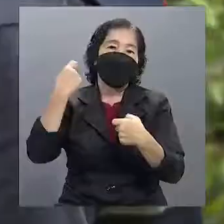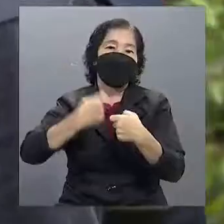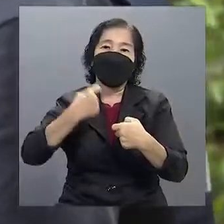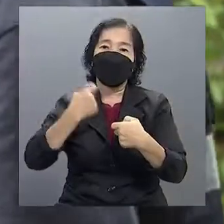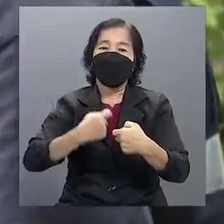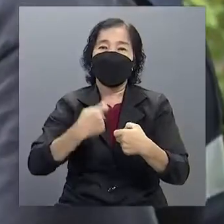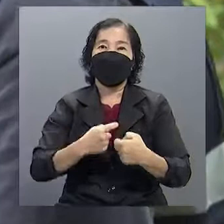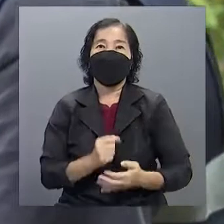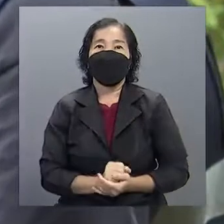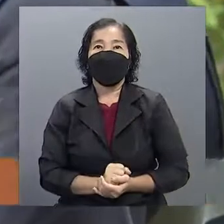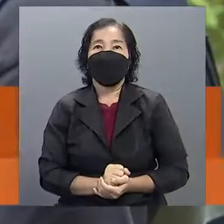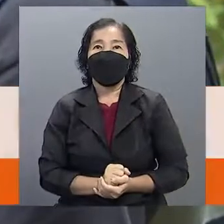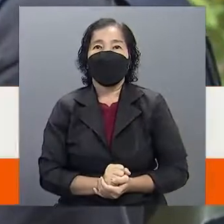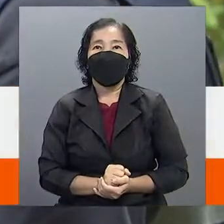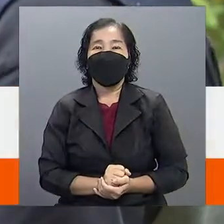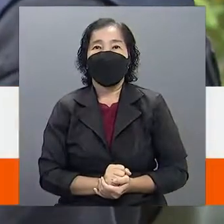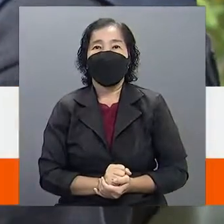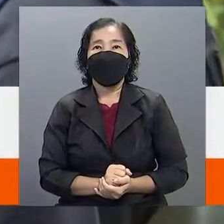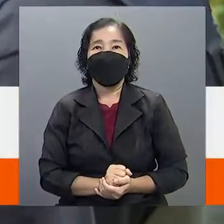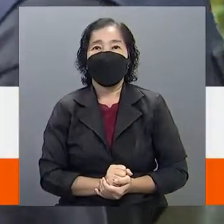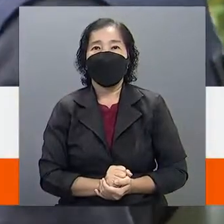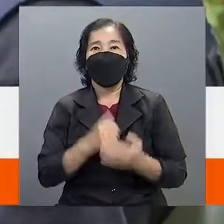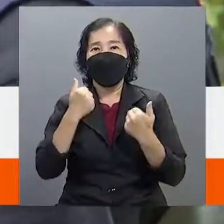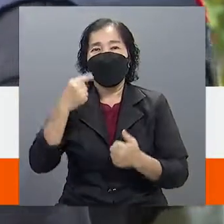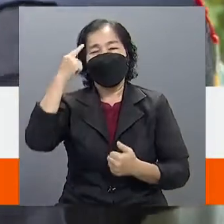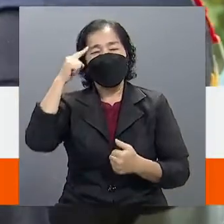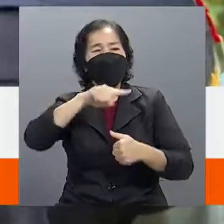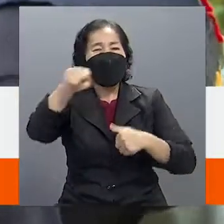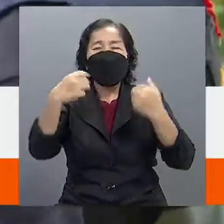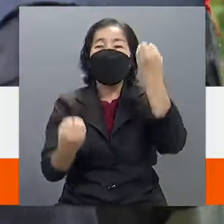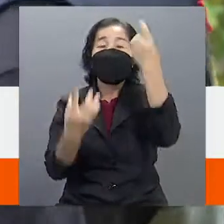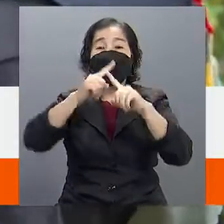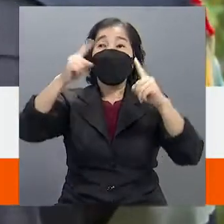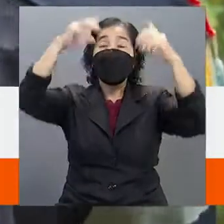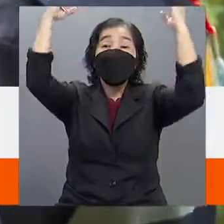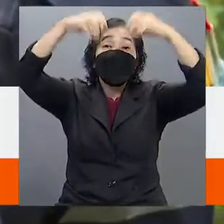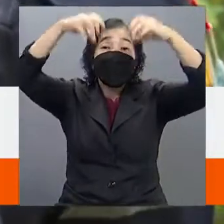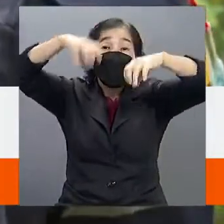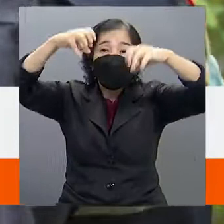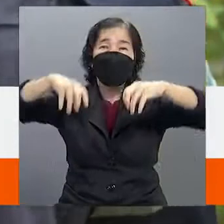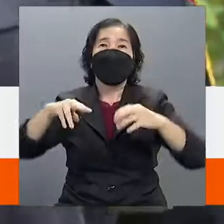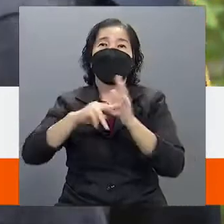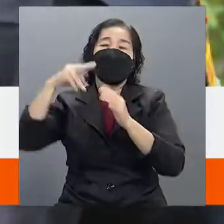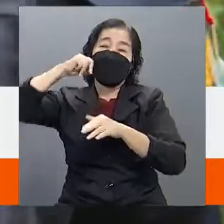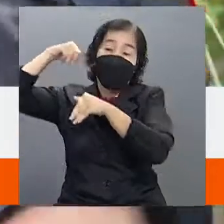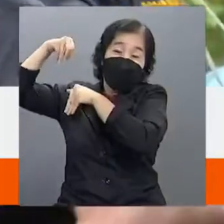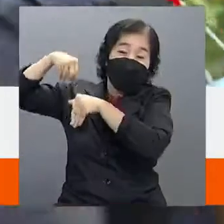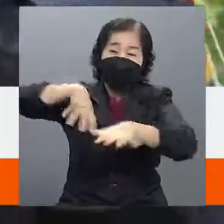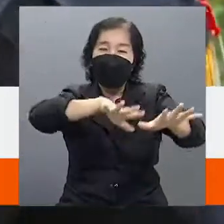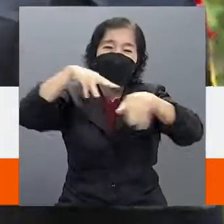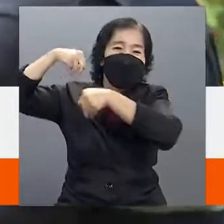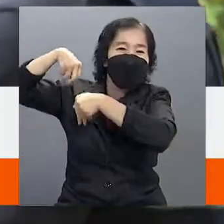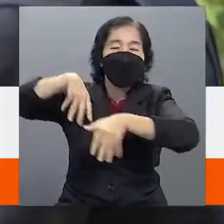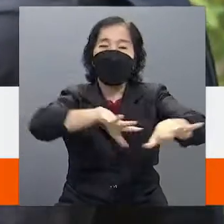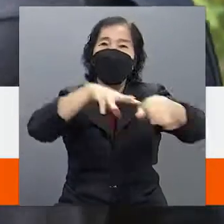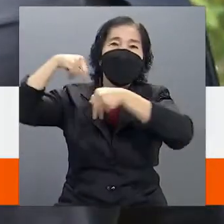มันไม่เชิงน้ำป่าครับมันไม่เชิงน้ำป่าแต่ว่าเวลาฝนตกอย่างเงี้ยทางต้นน้ำมันก็จะในระดับน้ำของลำห้วยสาขาเนี่ยก็จะลงล